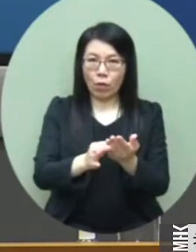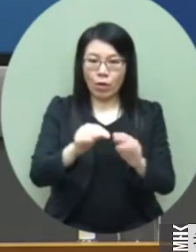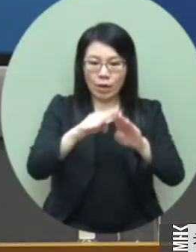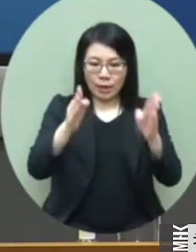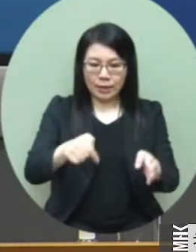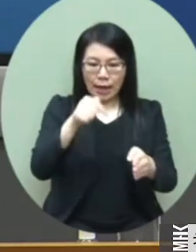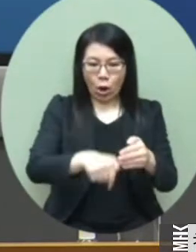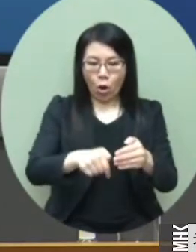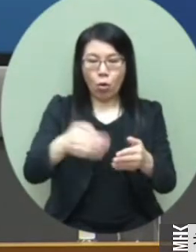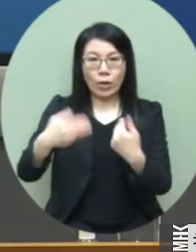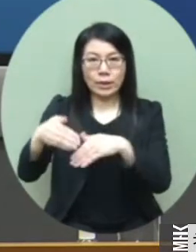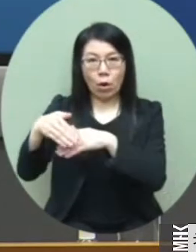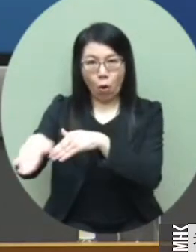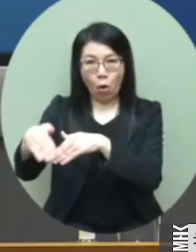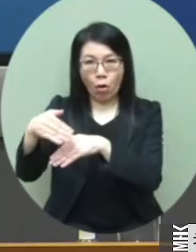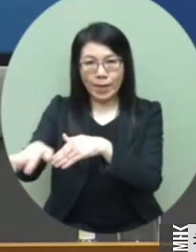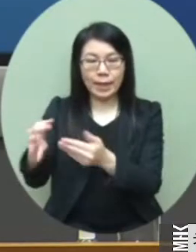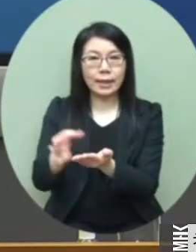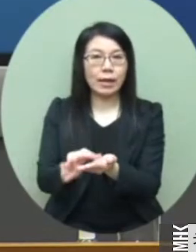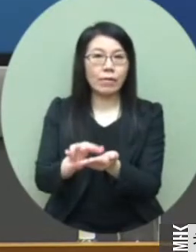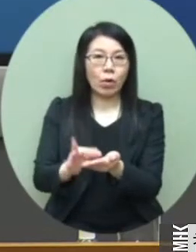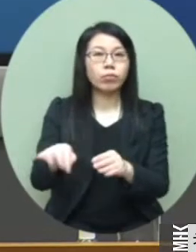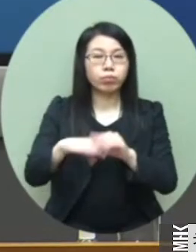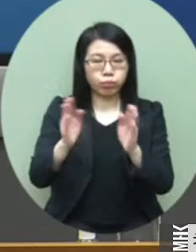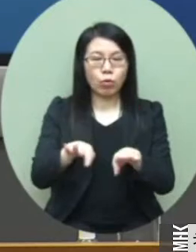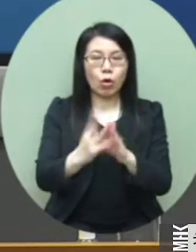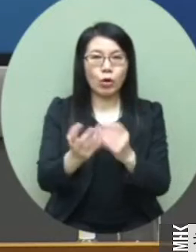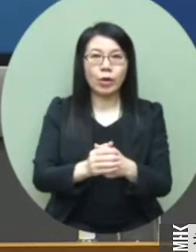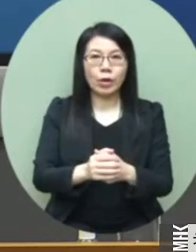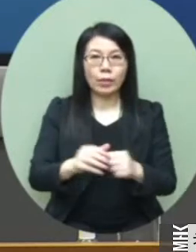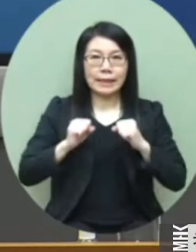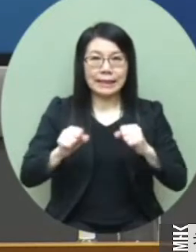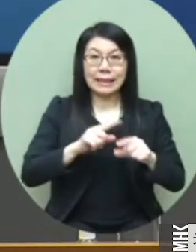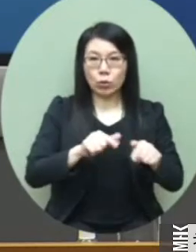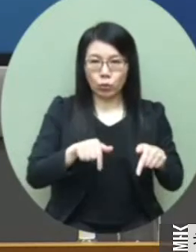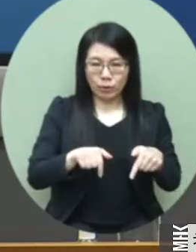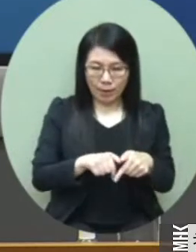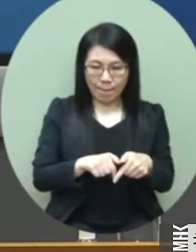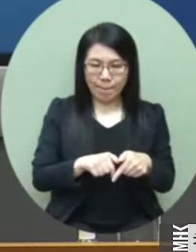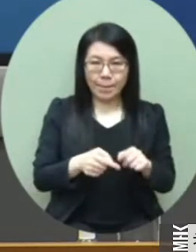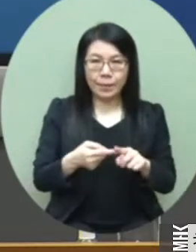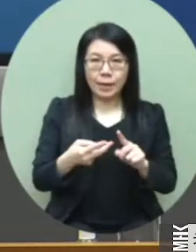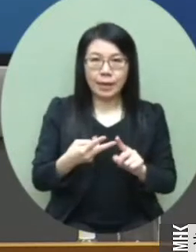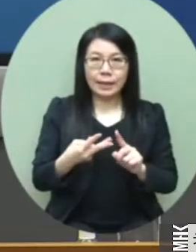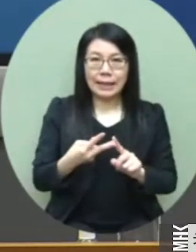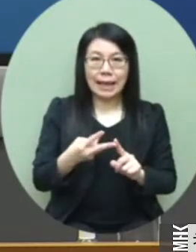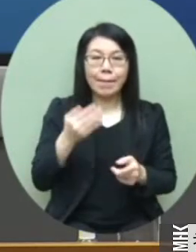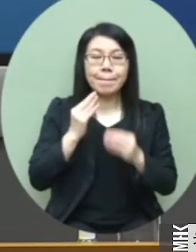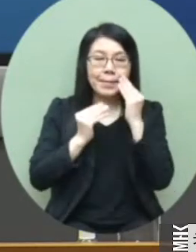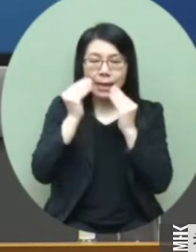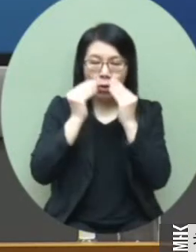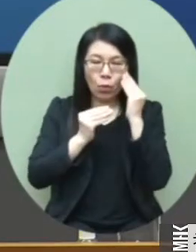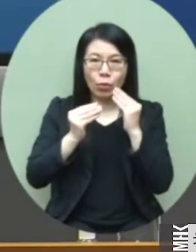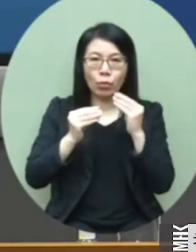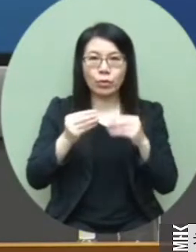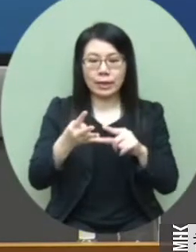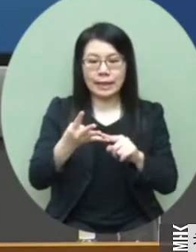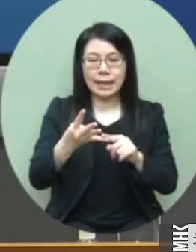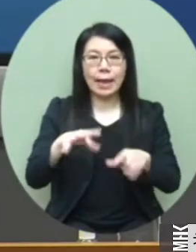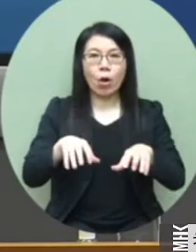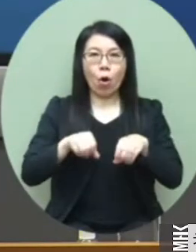內同埋戶外嘅一啲嘅場所。第二係健身中心。第三係美容院同埋咧係按摩